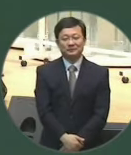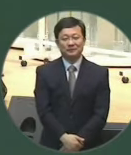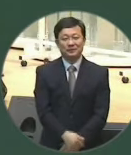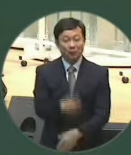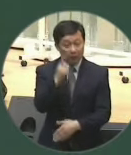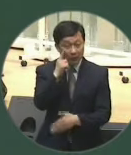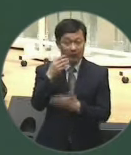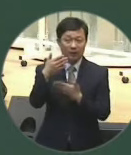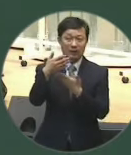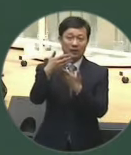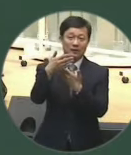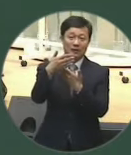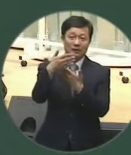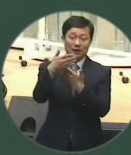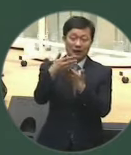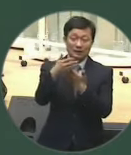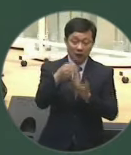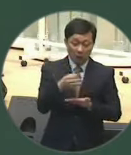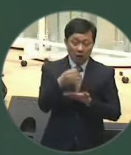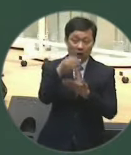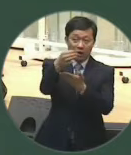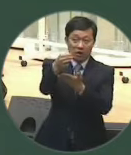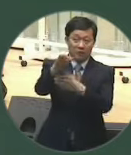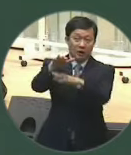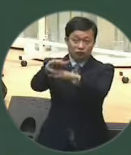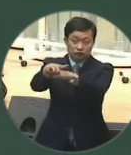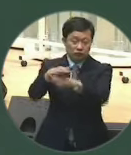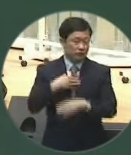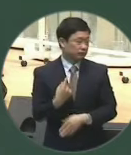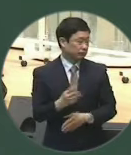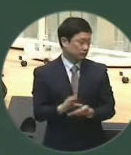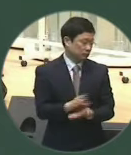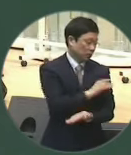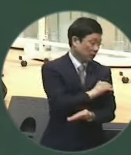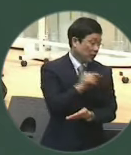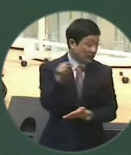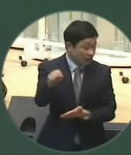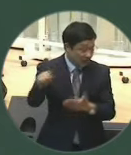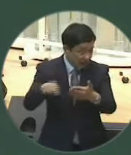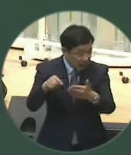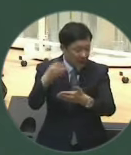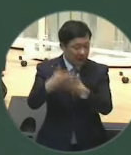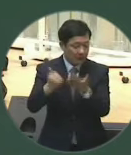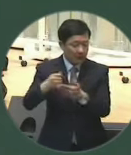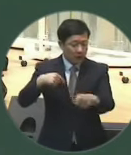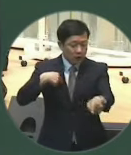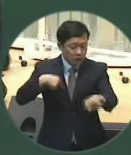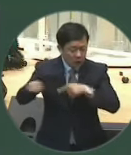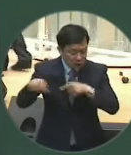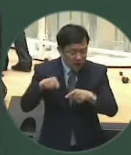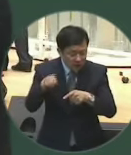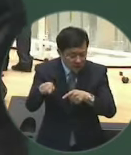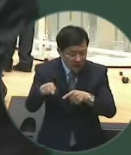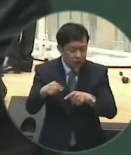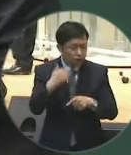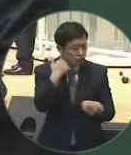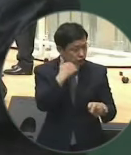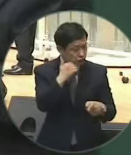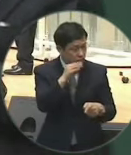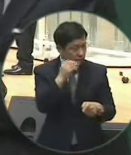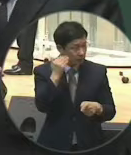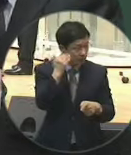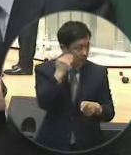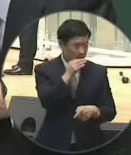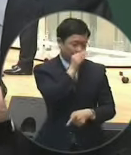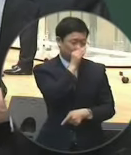하나님의 역사는 그 뒤에 아무도 막을 수 없습니다. The reason is because the works of God that arise afterwards, no one can